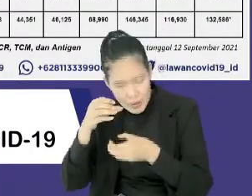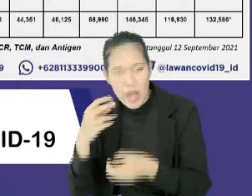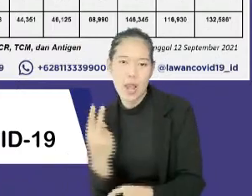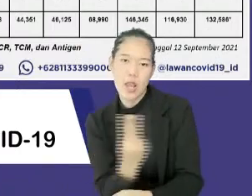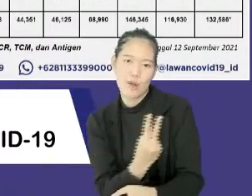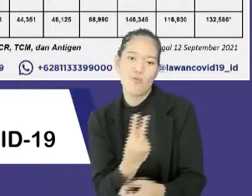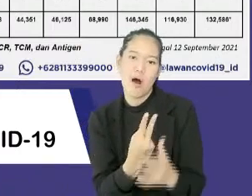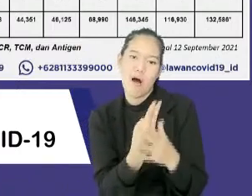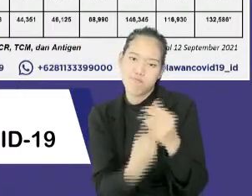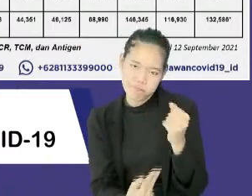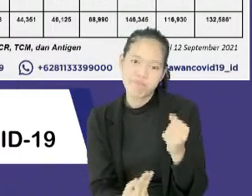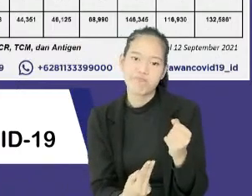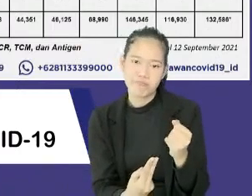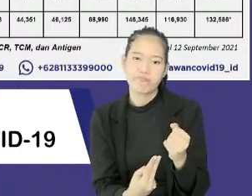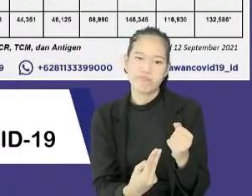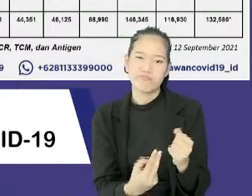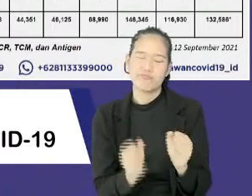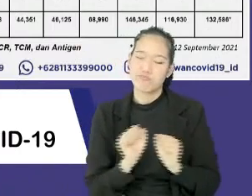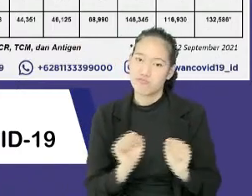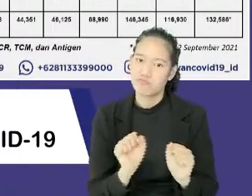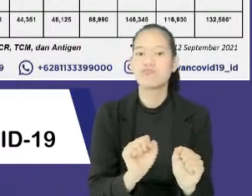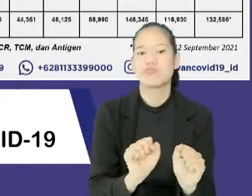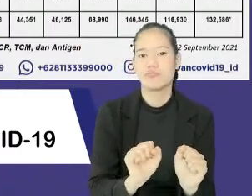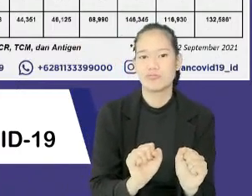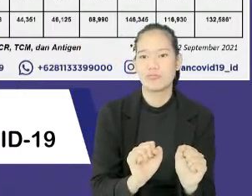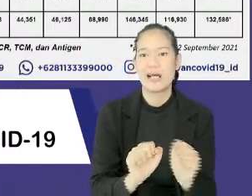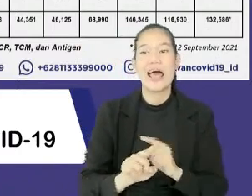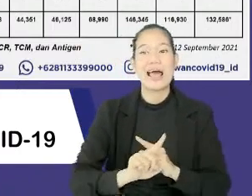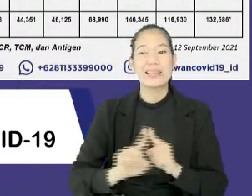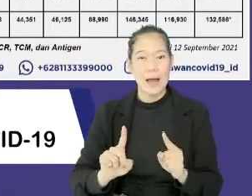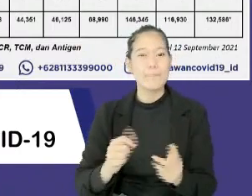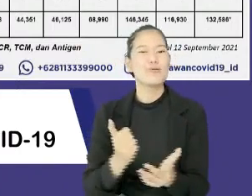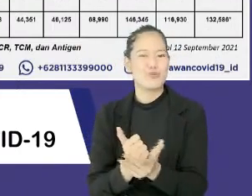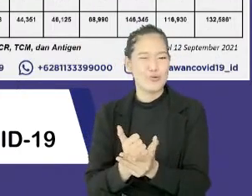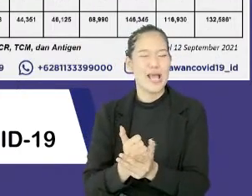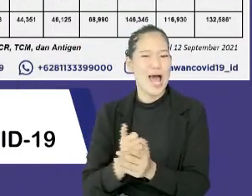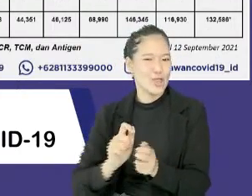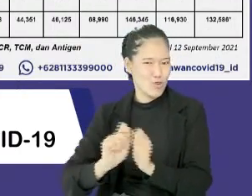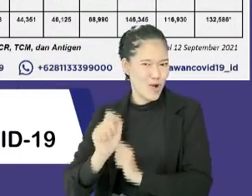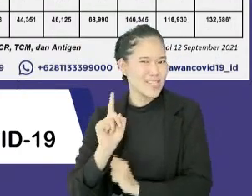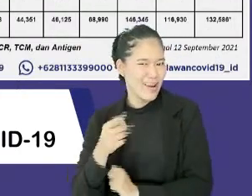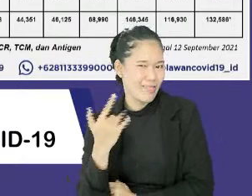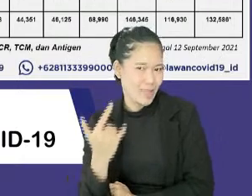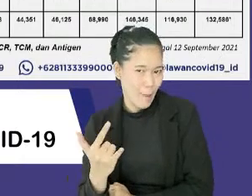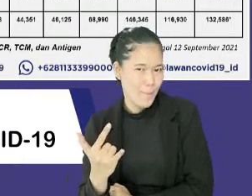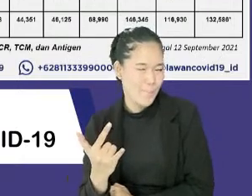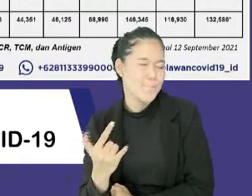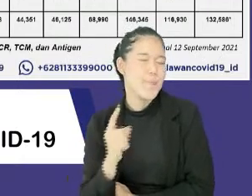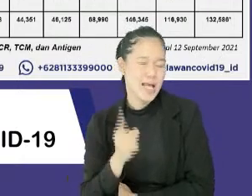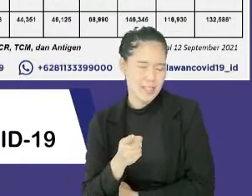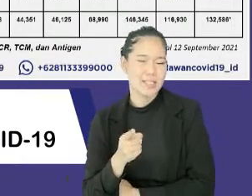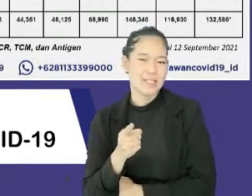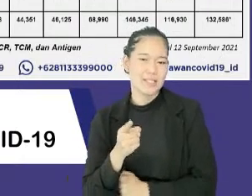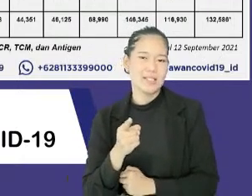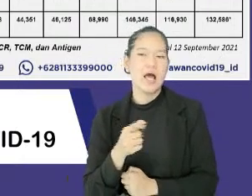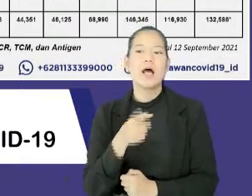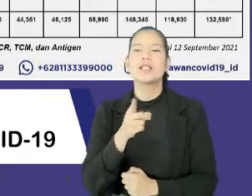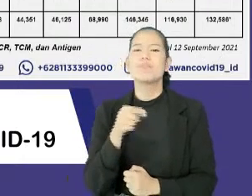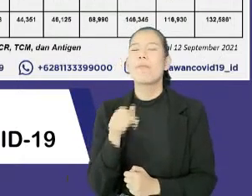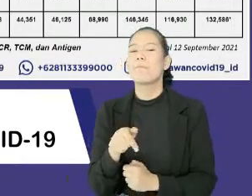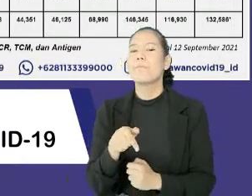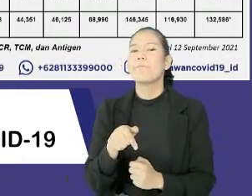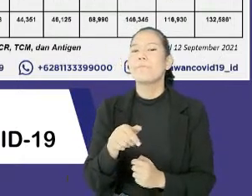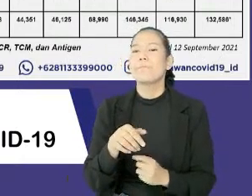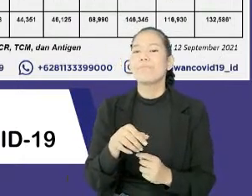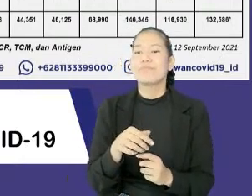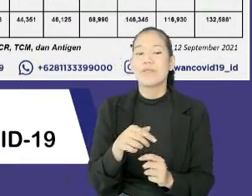spesimen ini memang tak kuat dan tapi memang masih punya PR saya tetap harus bilang kita punya PR karena ini